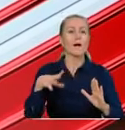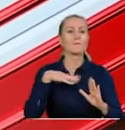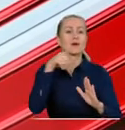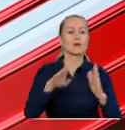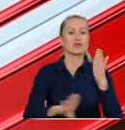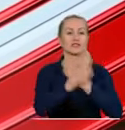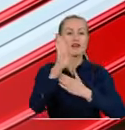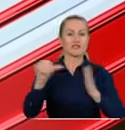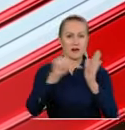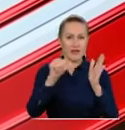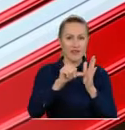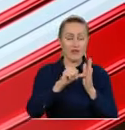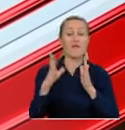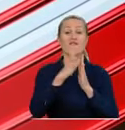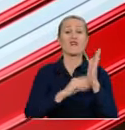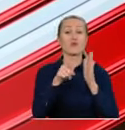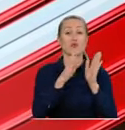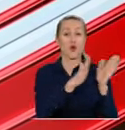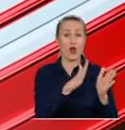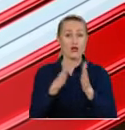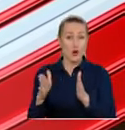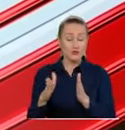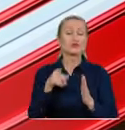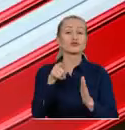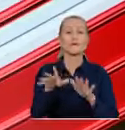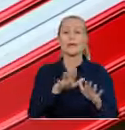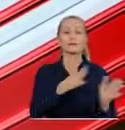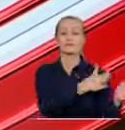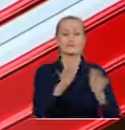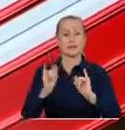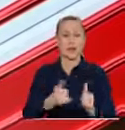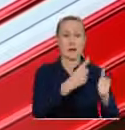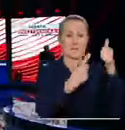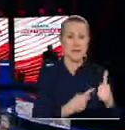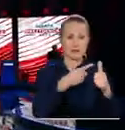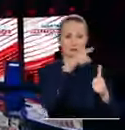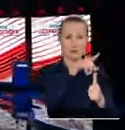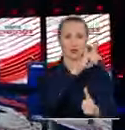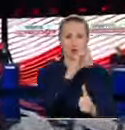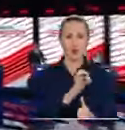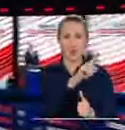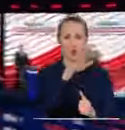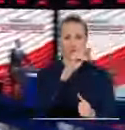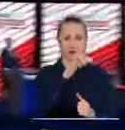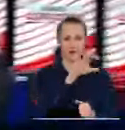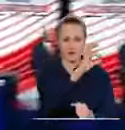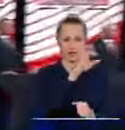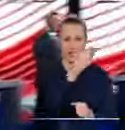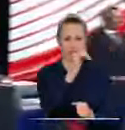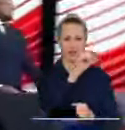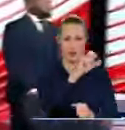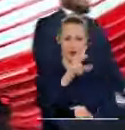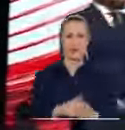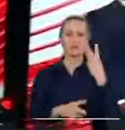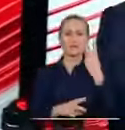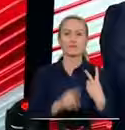i zgodnie właśnie z tą wylosowaną kolejnością miejsca w studiu zajęli. Przy stanowisku numer 1 Stanisław Żółtek. Przy stanowisku